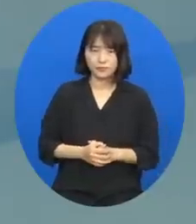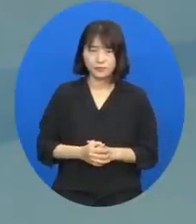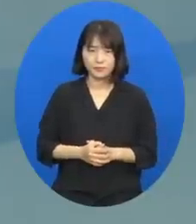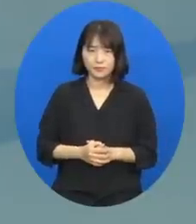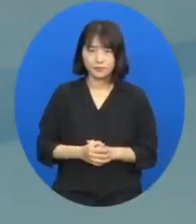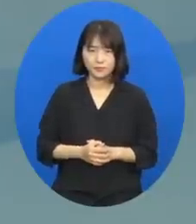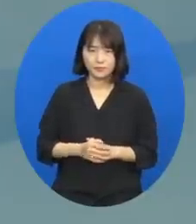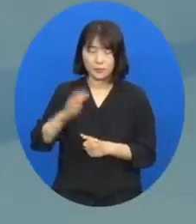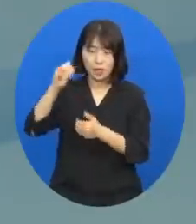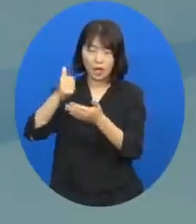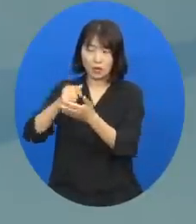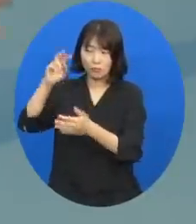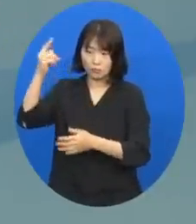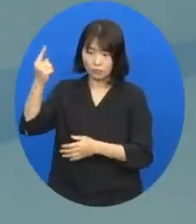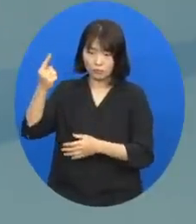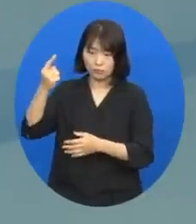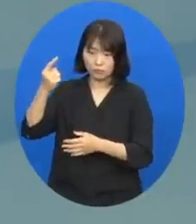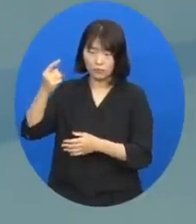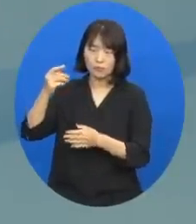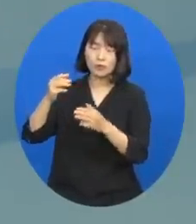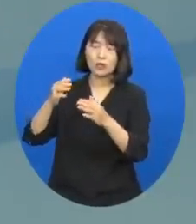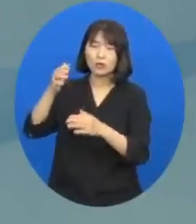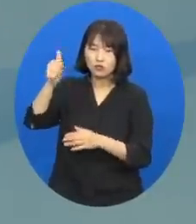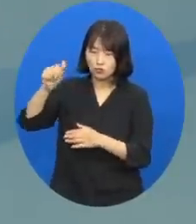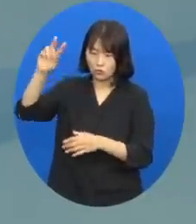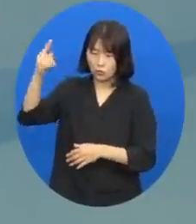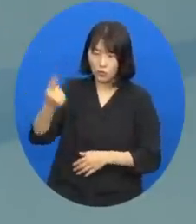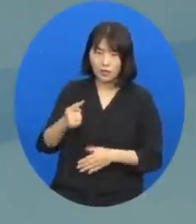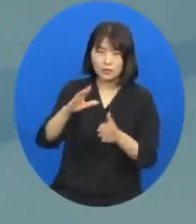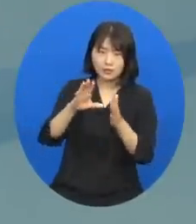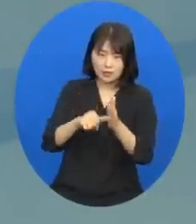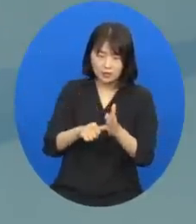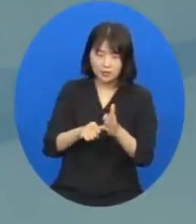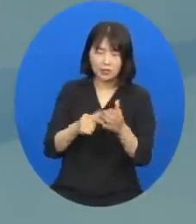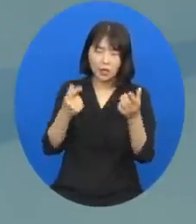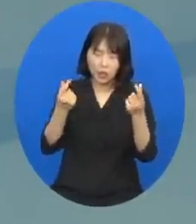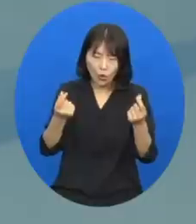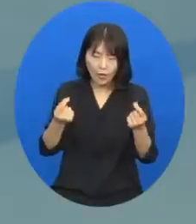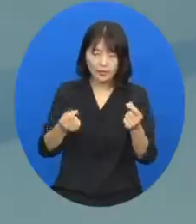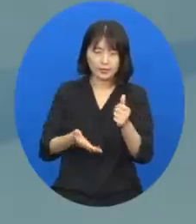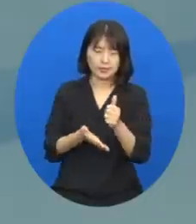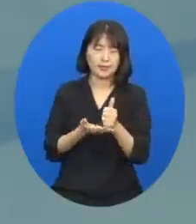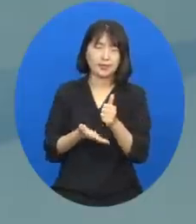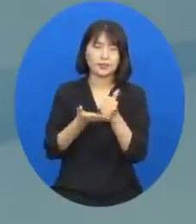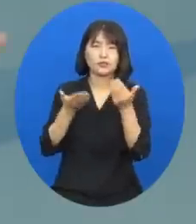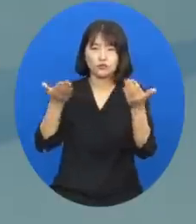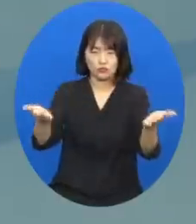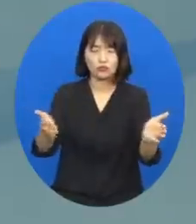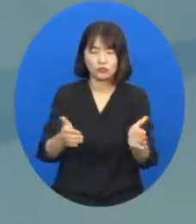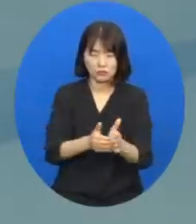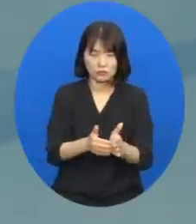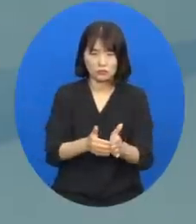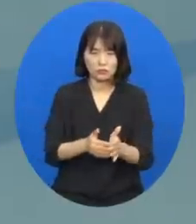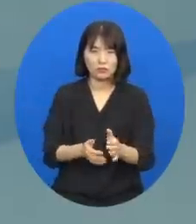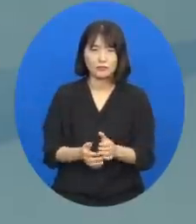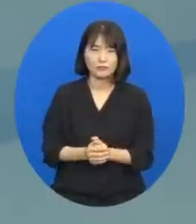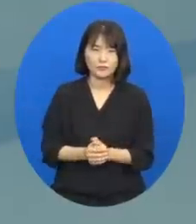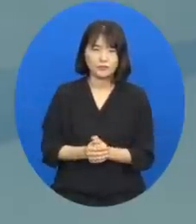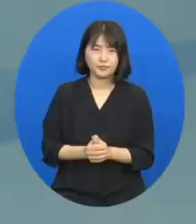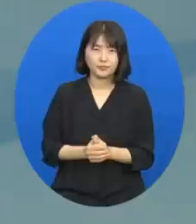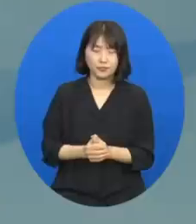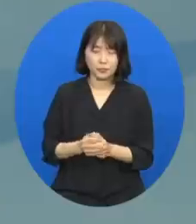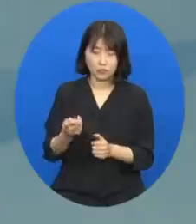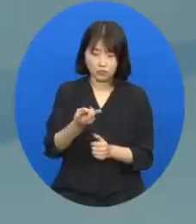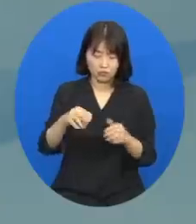동일한 말씀 하셨 동일한 칭찬 하셨어요 착하고 충성된 좀 엄마 놈 다 차례 따라 고 인정해